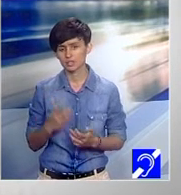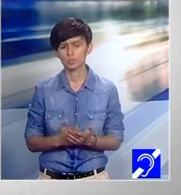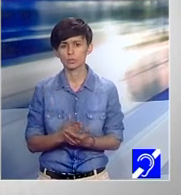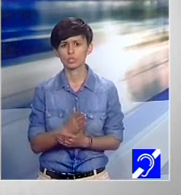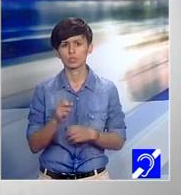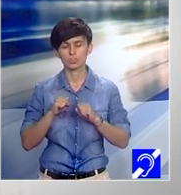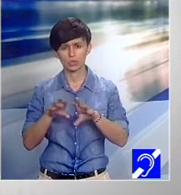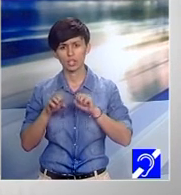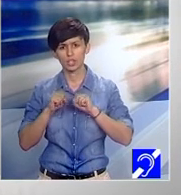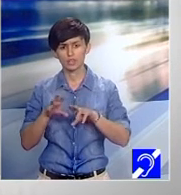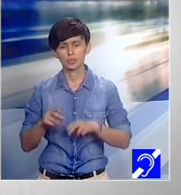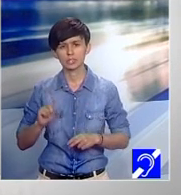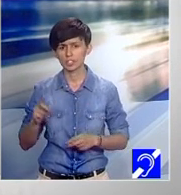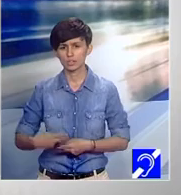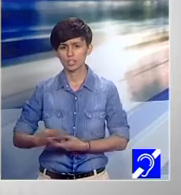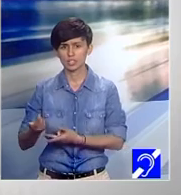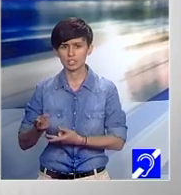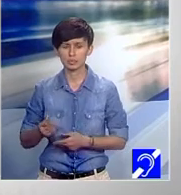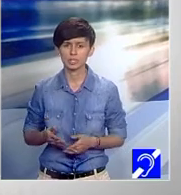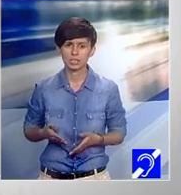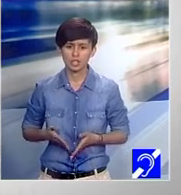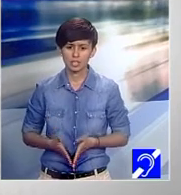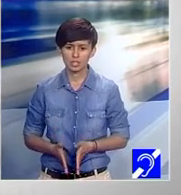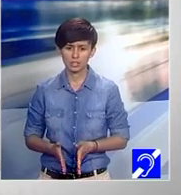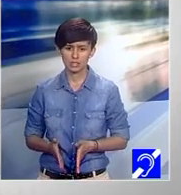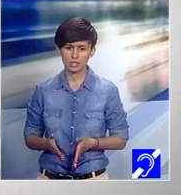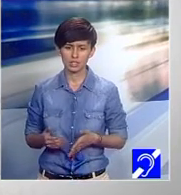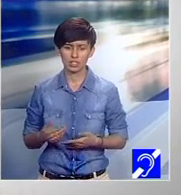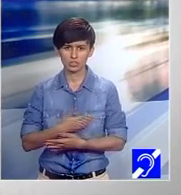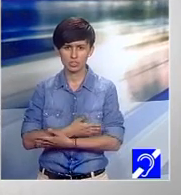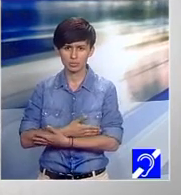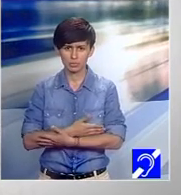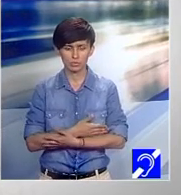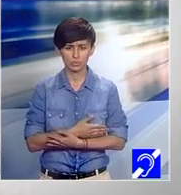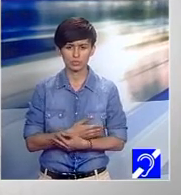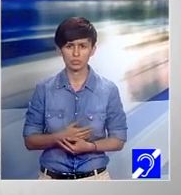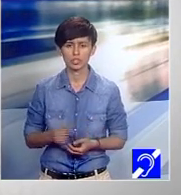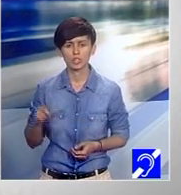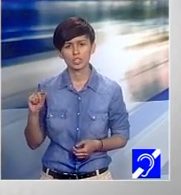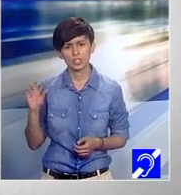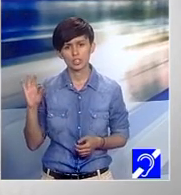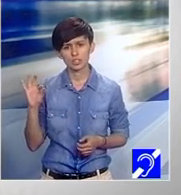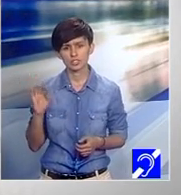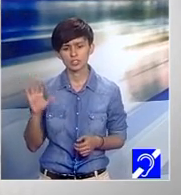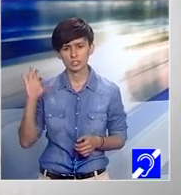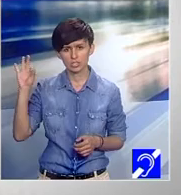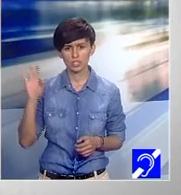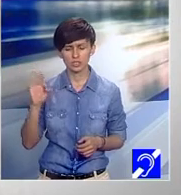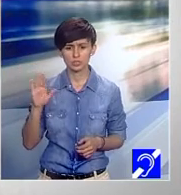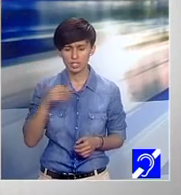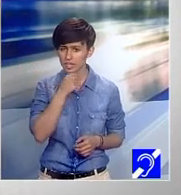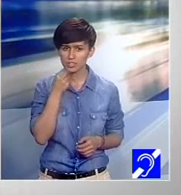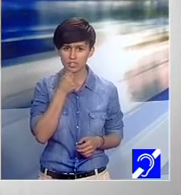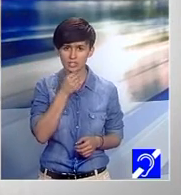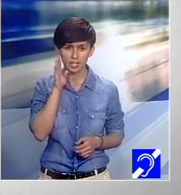informația genetică, de a nu transmite nou-născutului, în proporție de 25%, în proporție de 50% are șansa ca ori